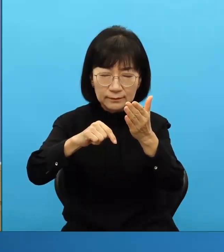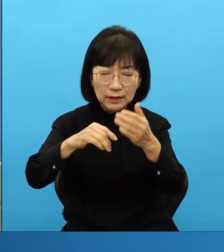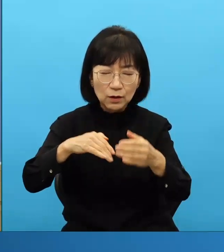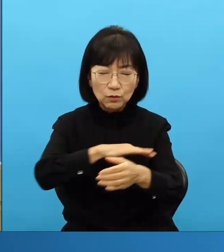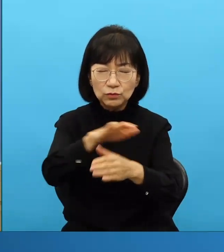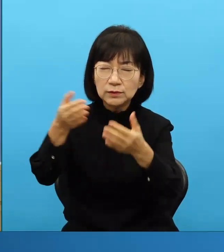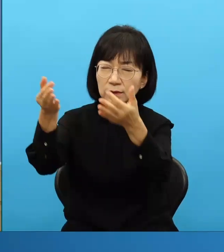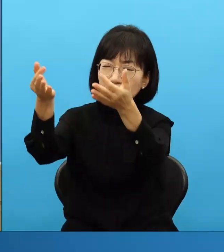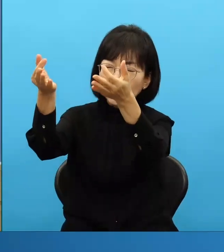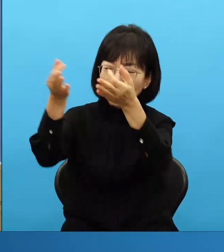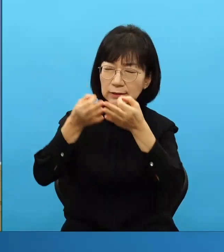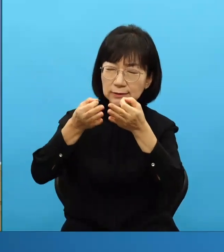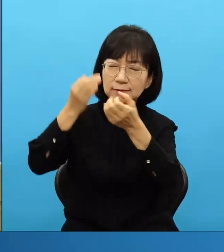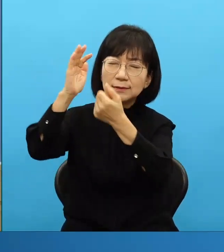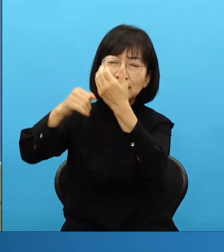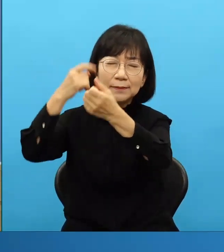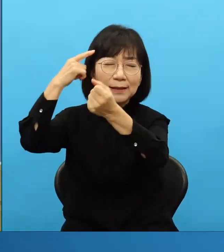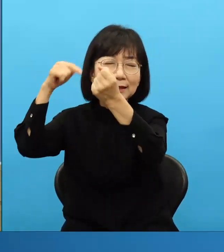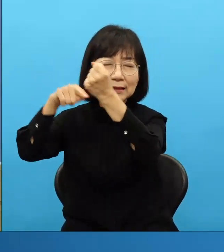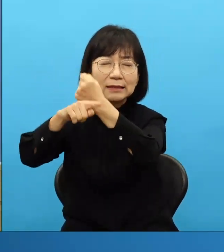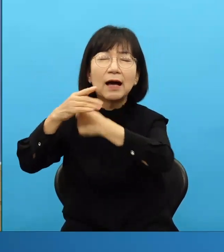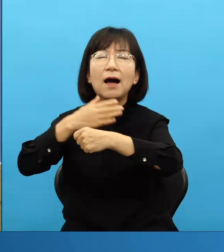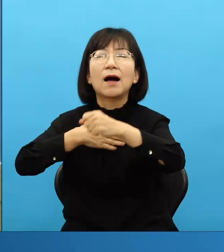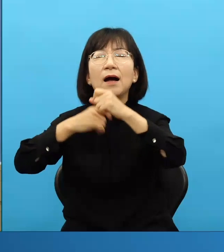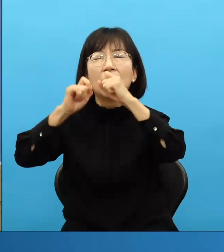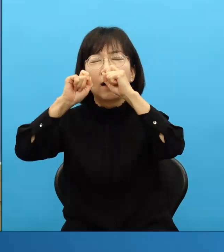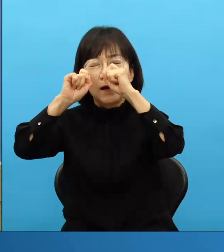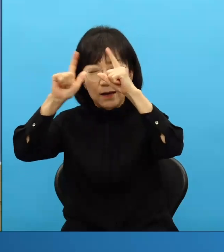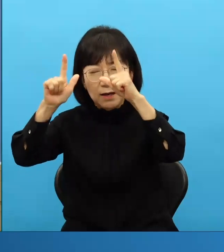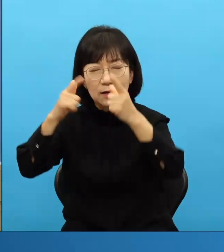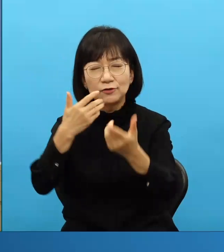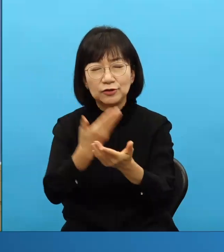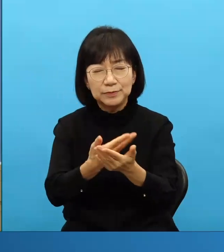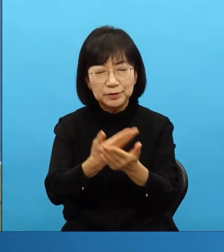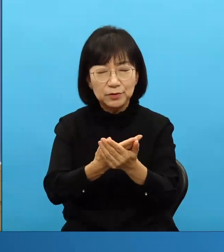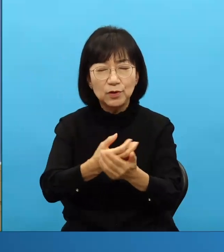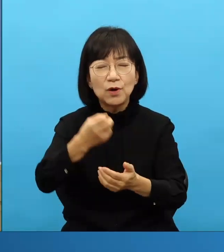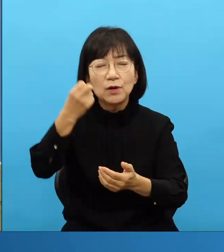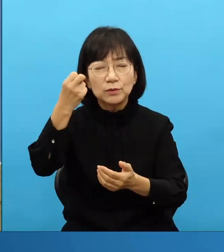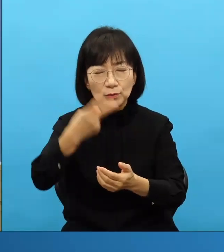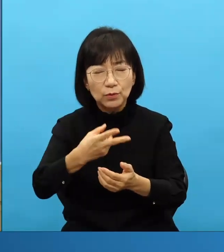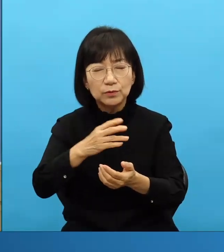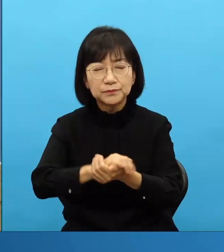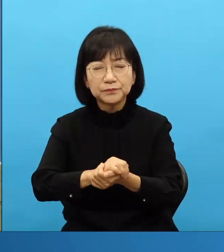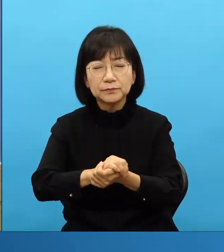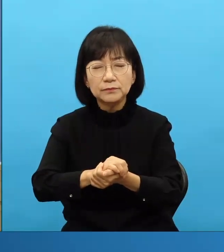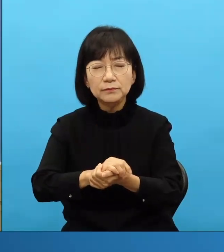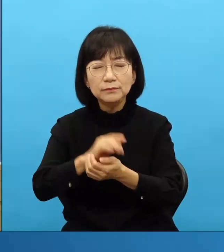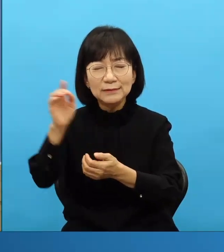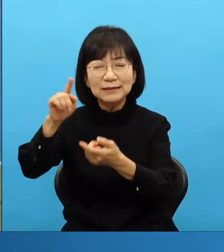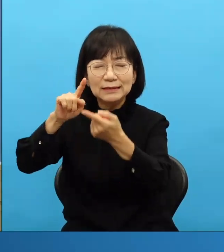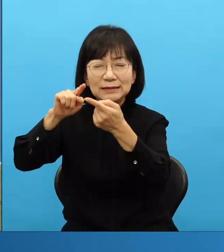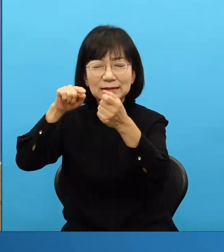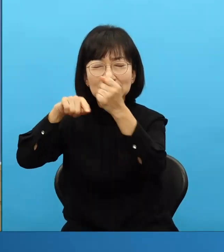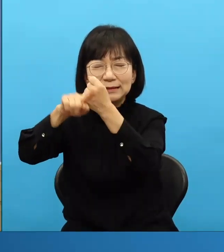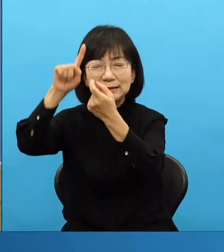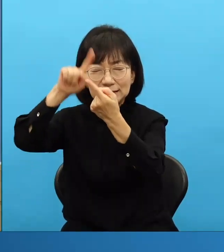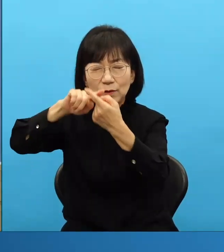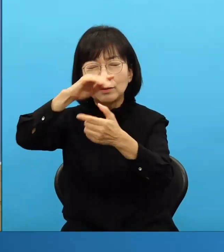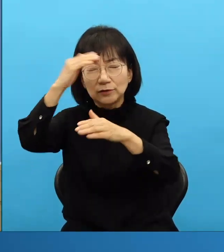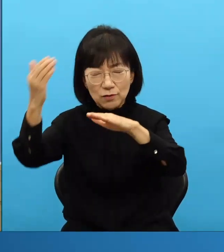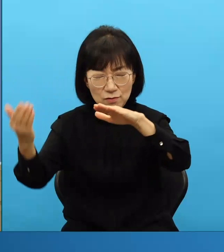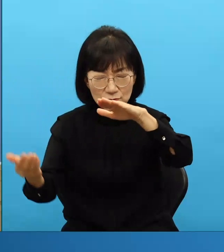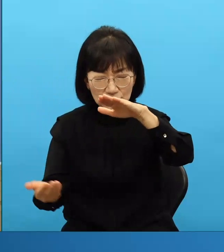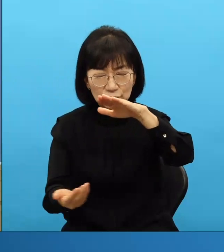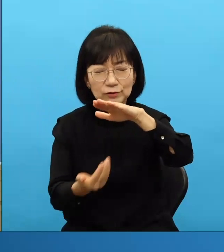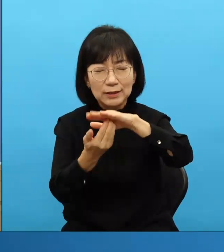하시고 Help us to 그 discover 약속대로 성취하실 우리 주 예수 그리스도의 이름을 찬송합니다. Let's praise the Holy